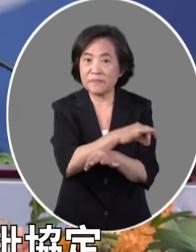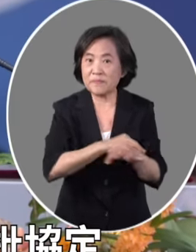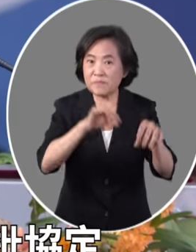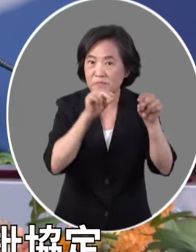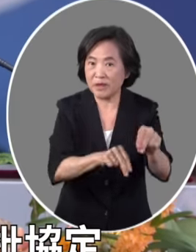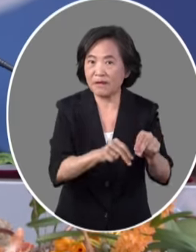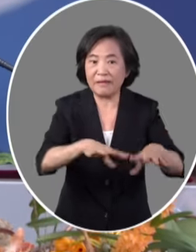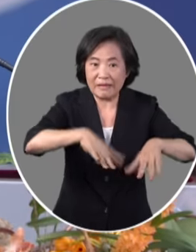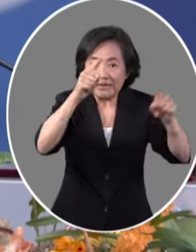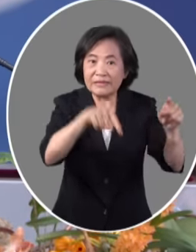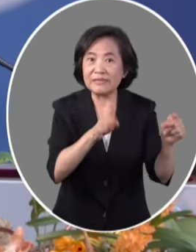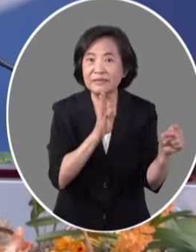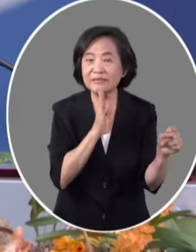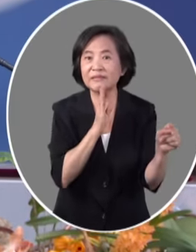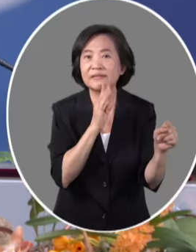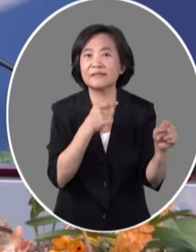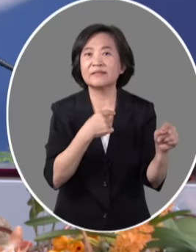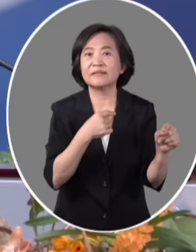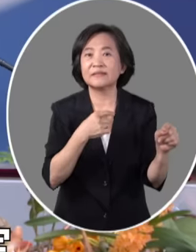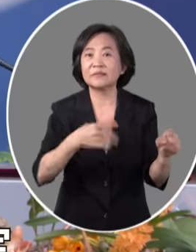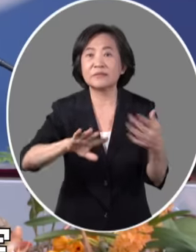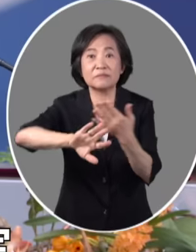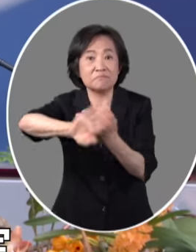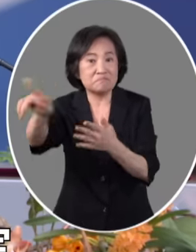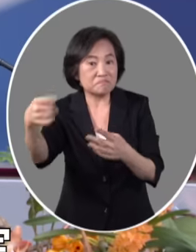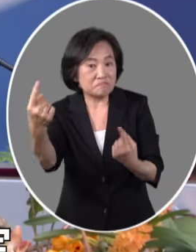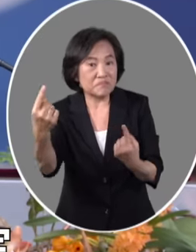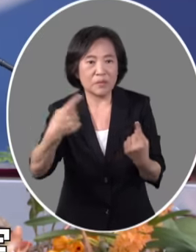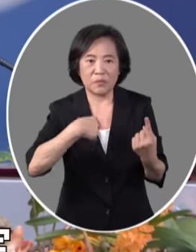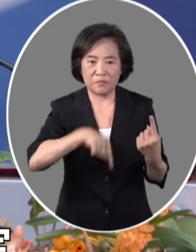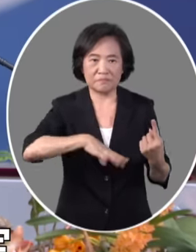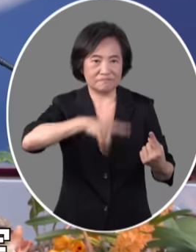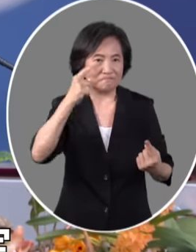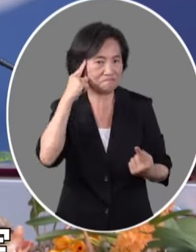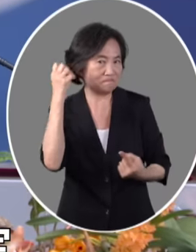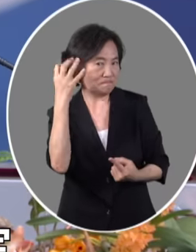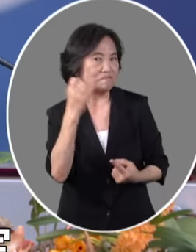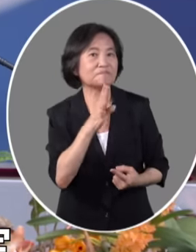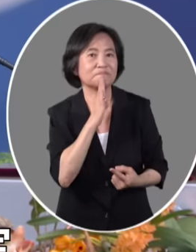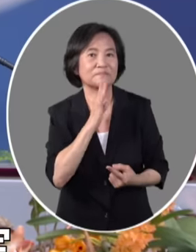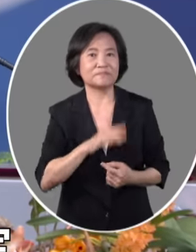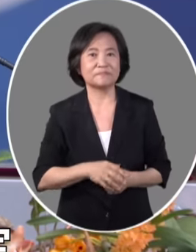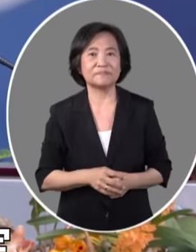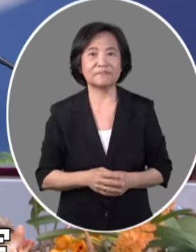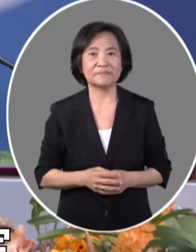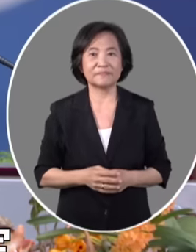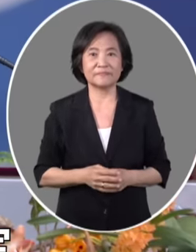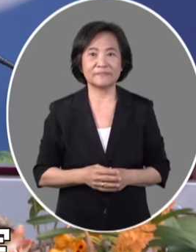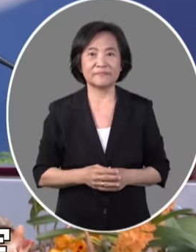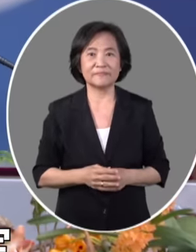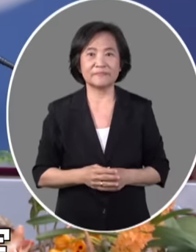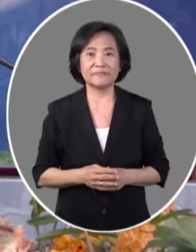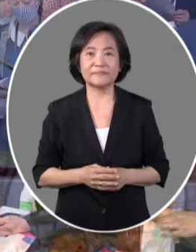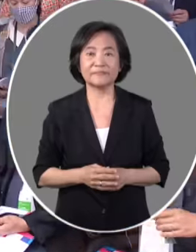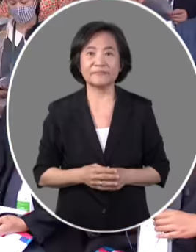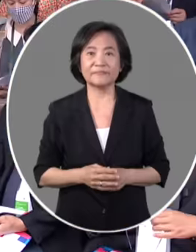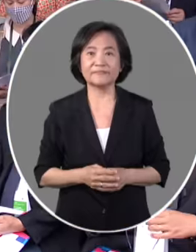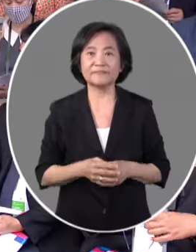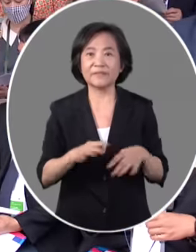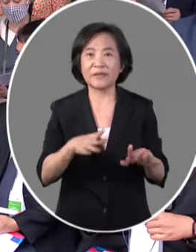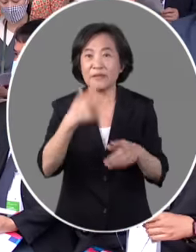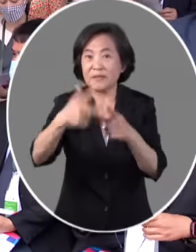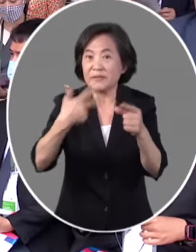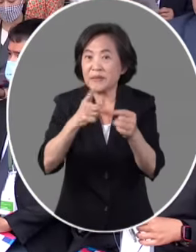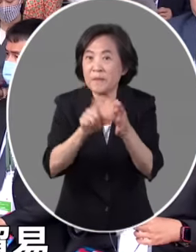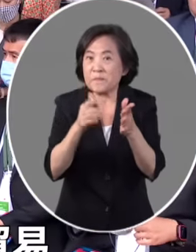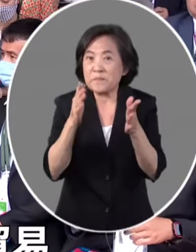协定，就是率先各国创新观念的全新贸易协定。经过